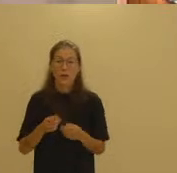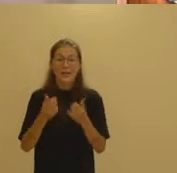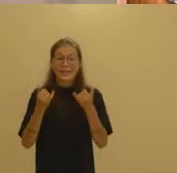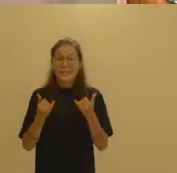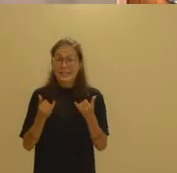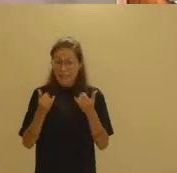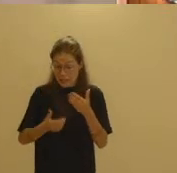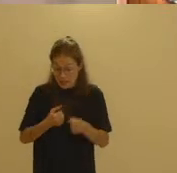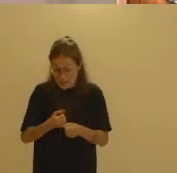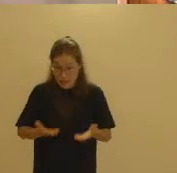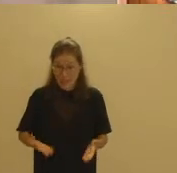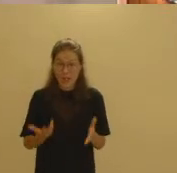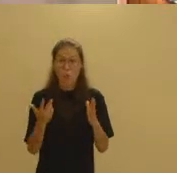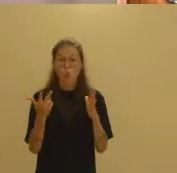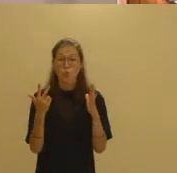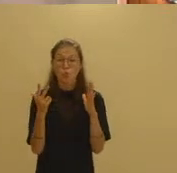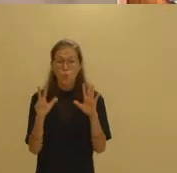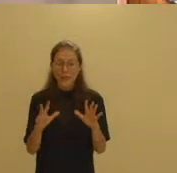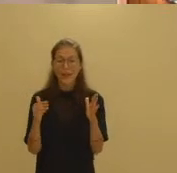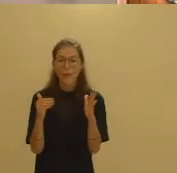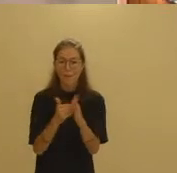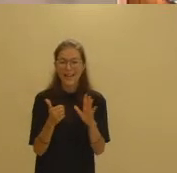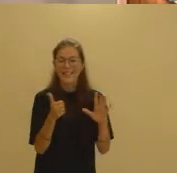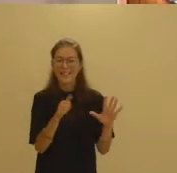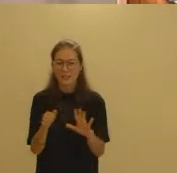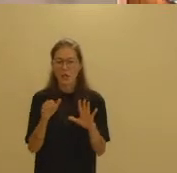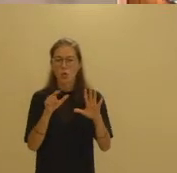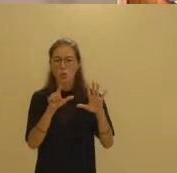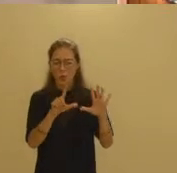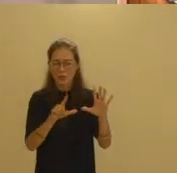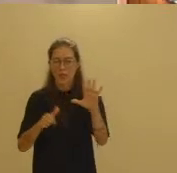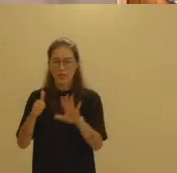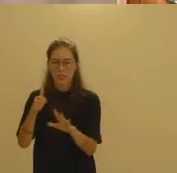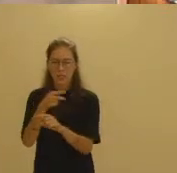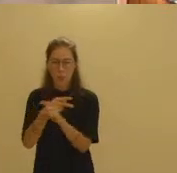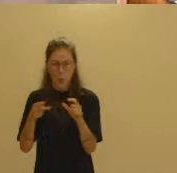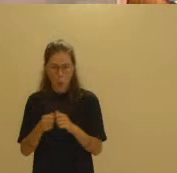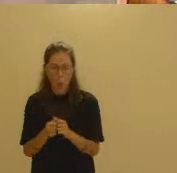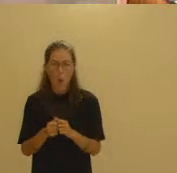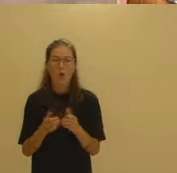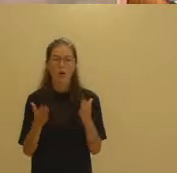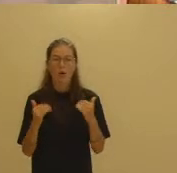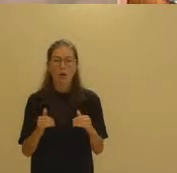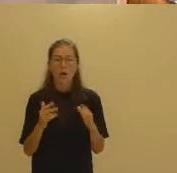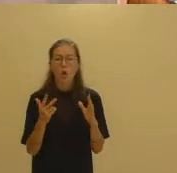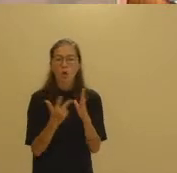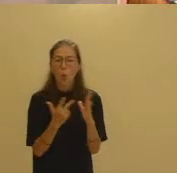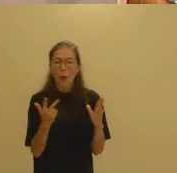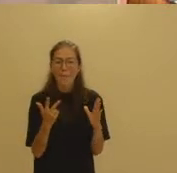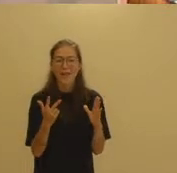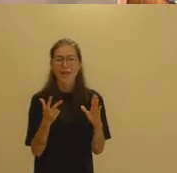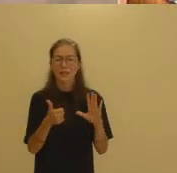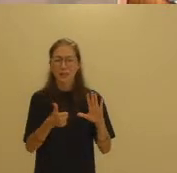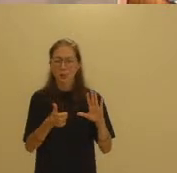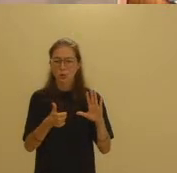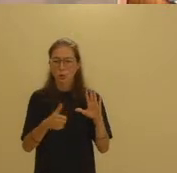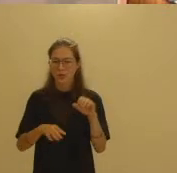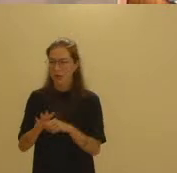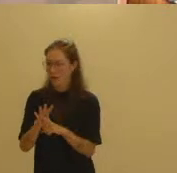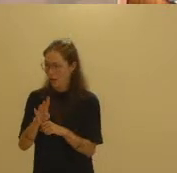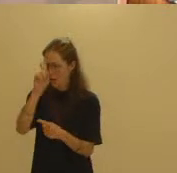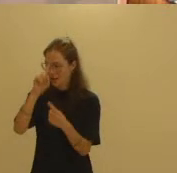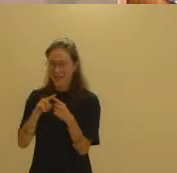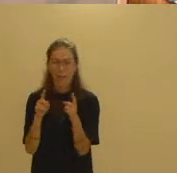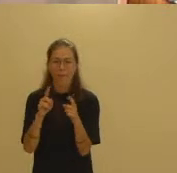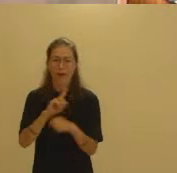de 8 176 € au titre du logement et de 3 504 € au titre de l'énergie. Il